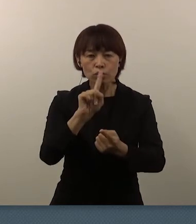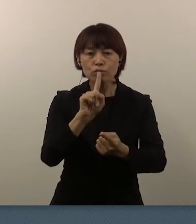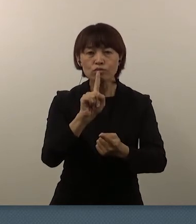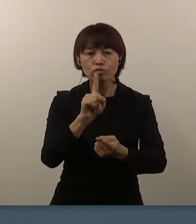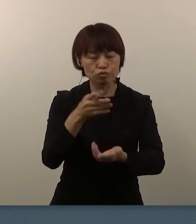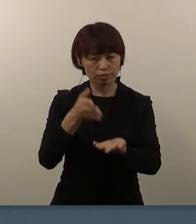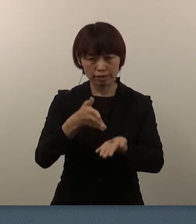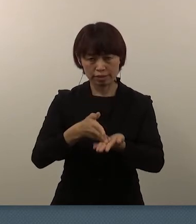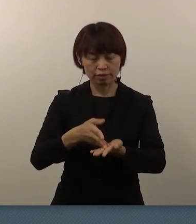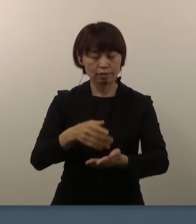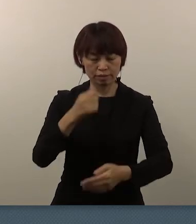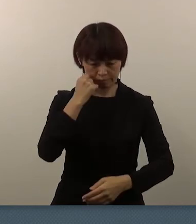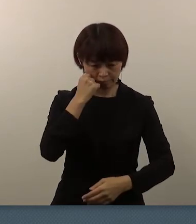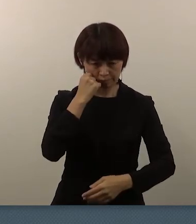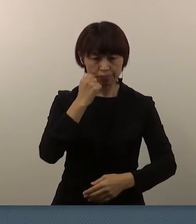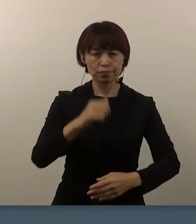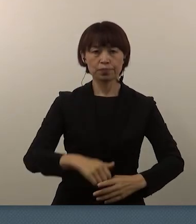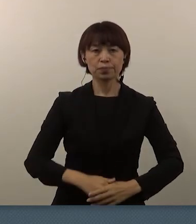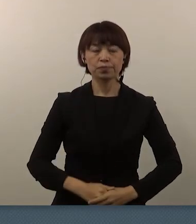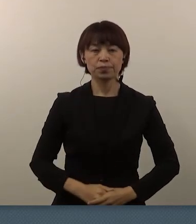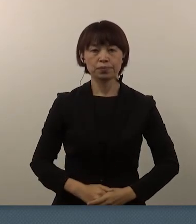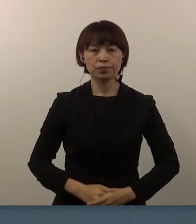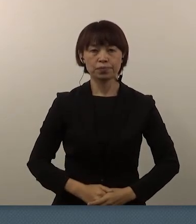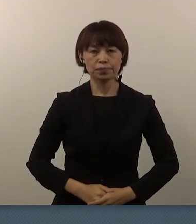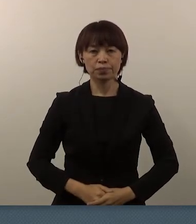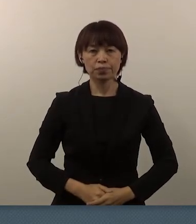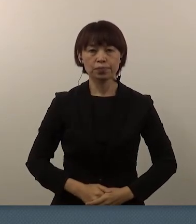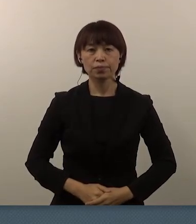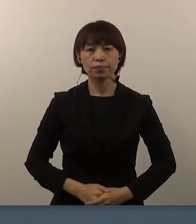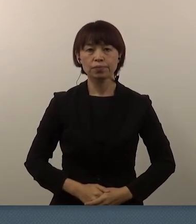話はできないというふうに思います。